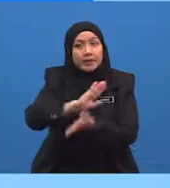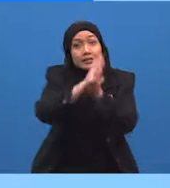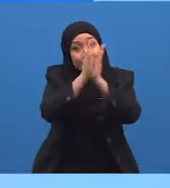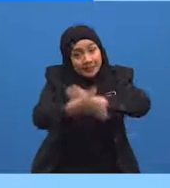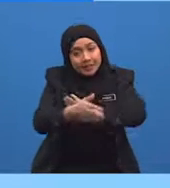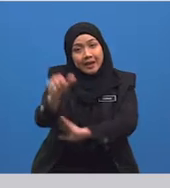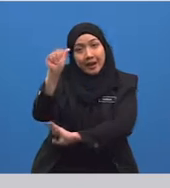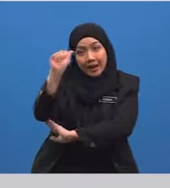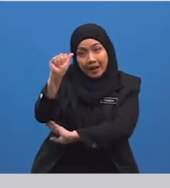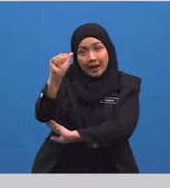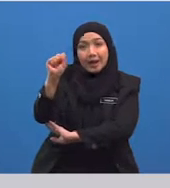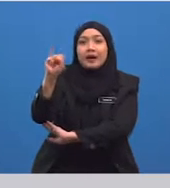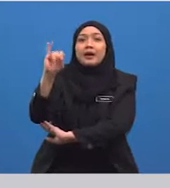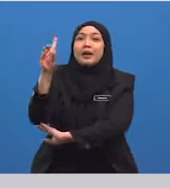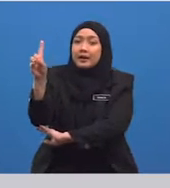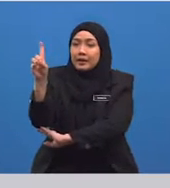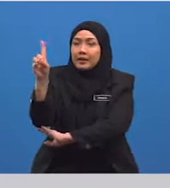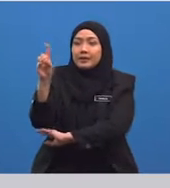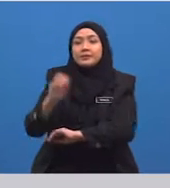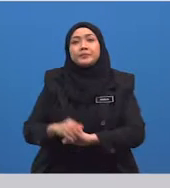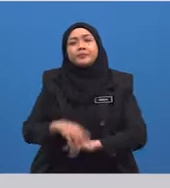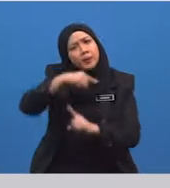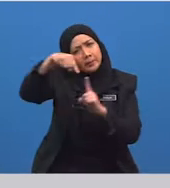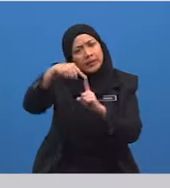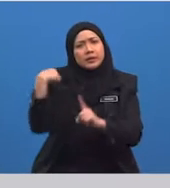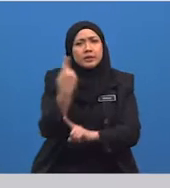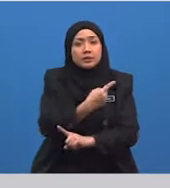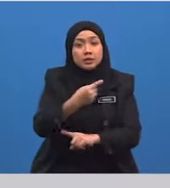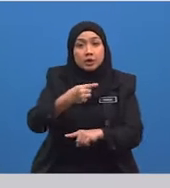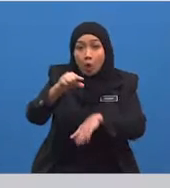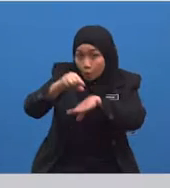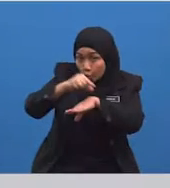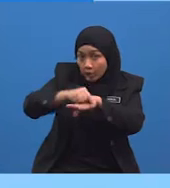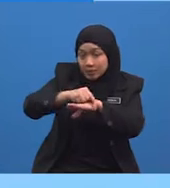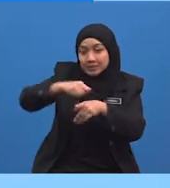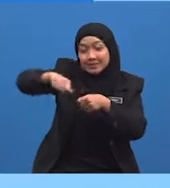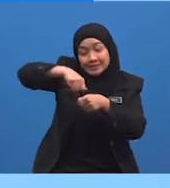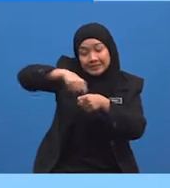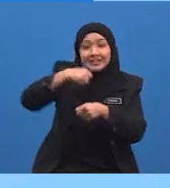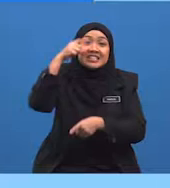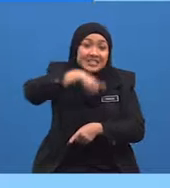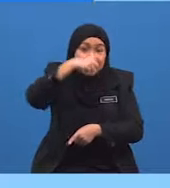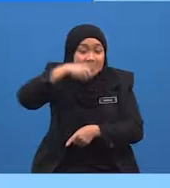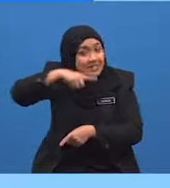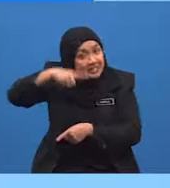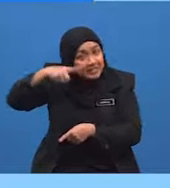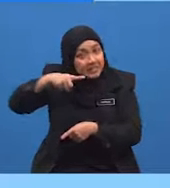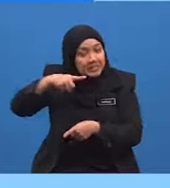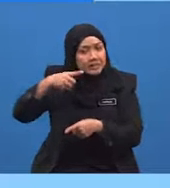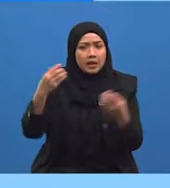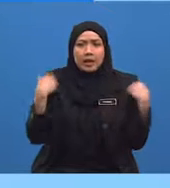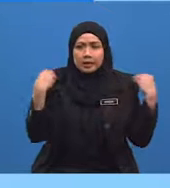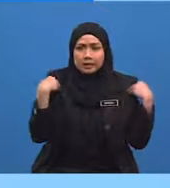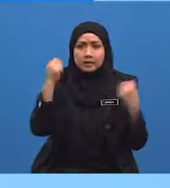asid. Apabila kita menggosok gigi menggunakan ubat gigi, ubat gigi yang